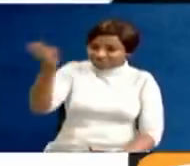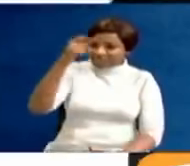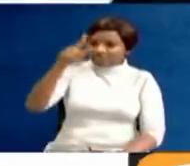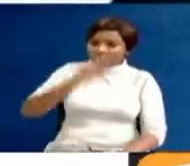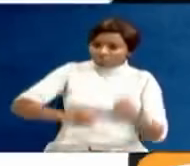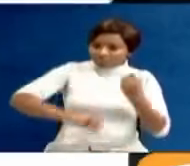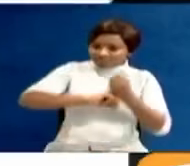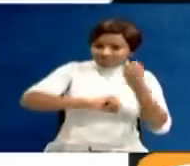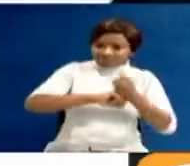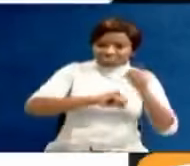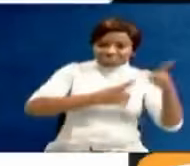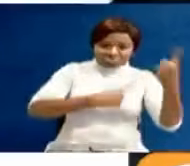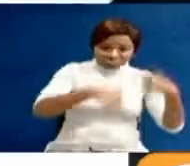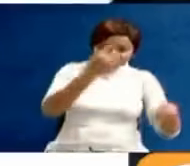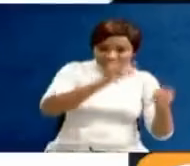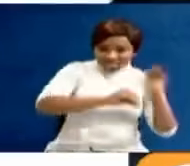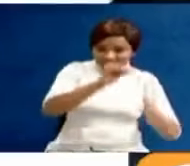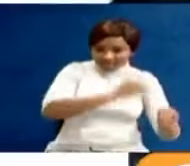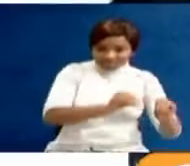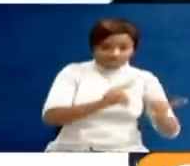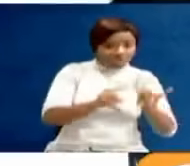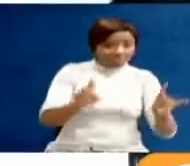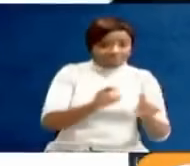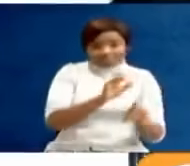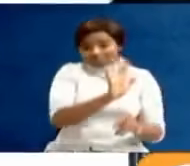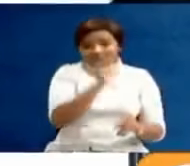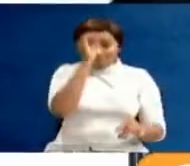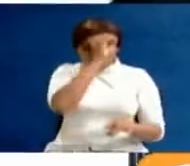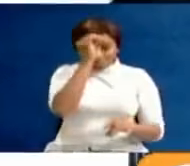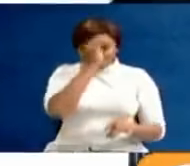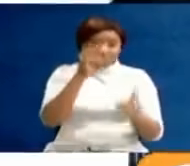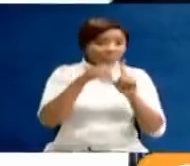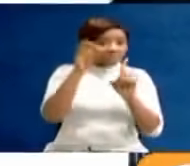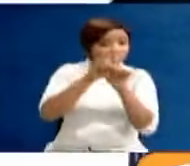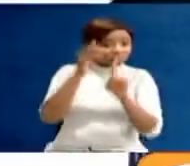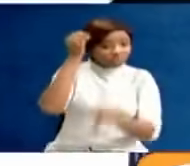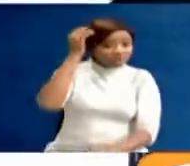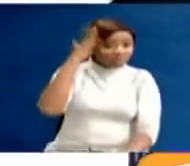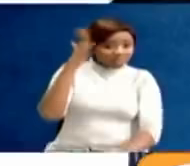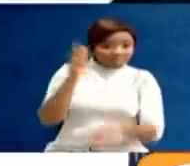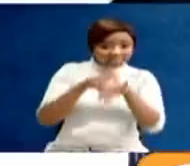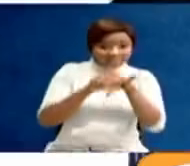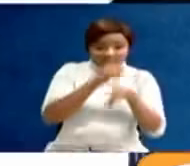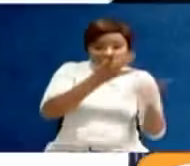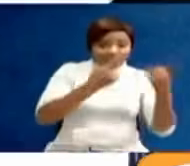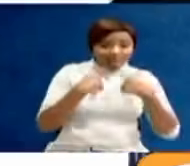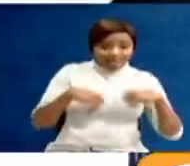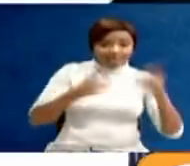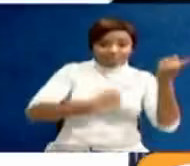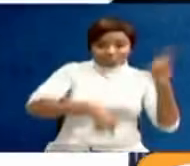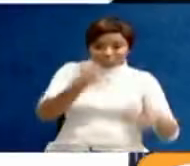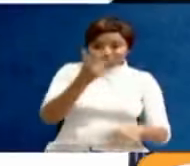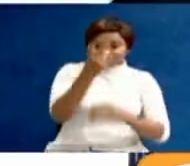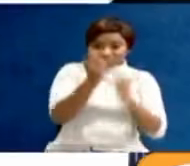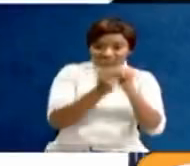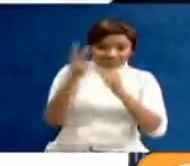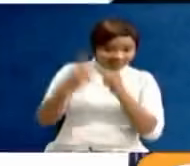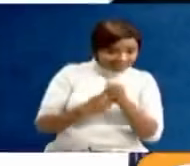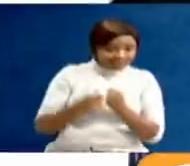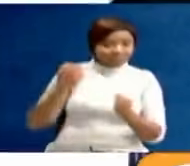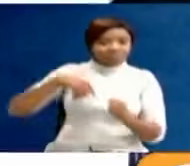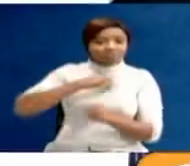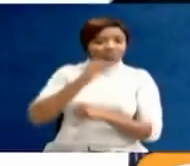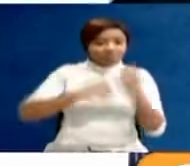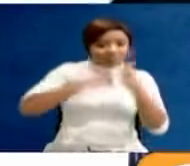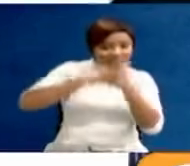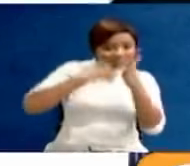waliochangia ushindi wako. Japo hayo ni maoni yako, kumbuka baada ya kubatilishwa kwa ushindi wako mwaka 2017,